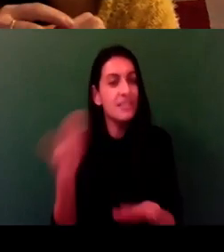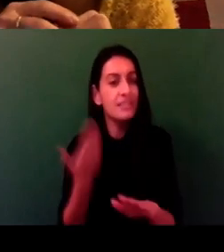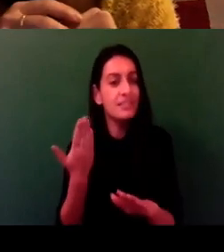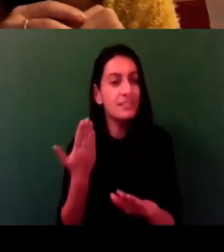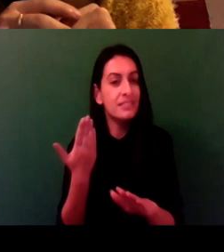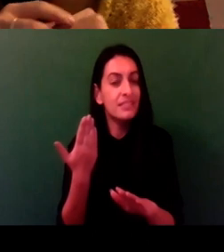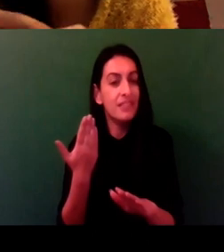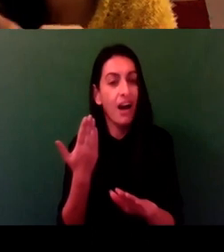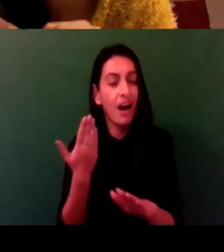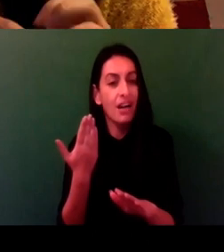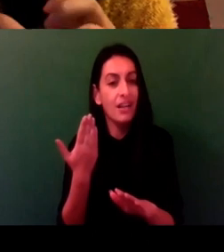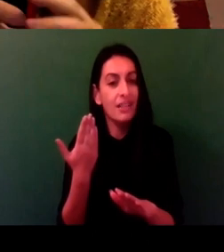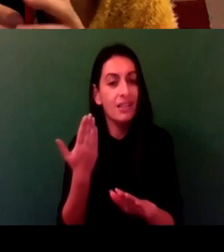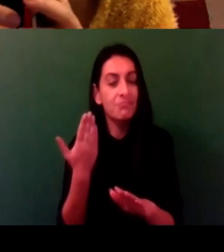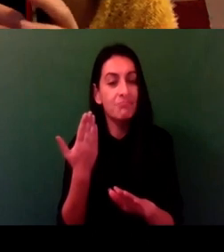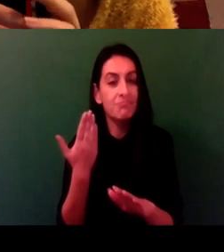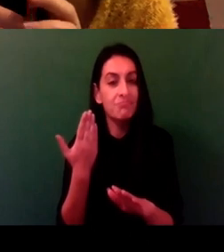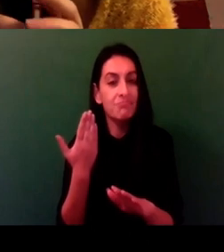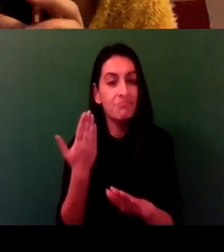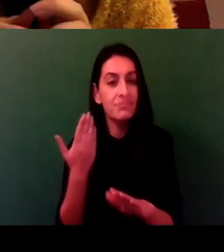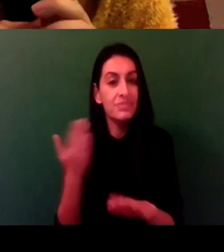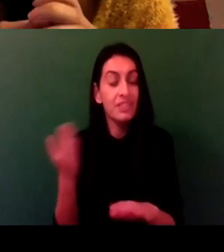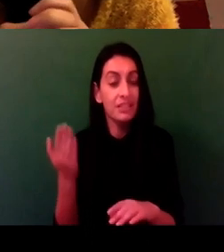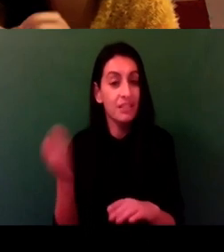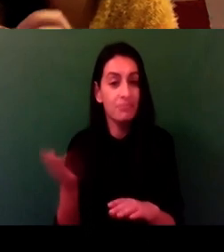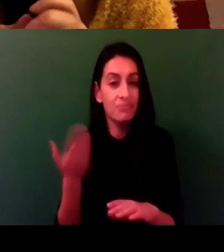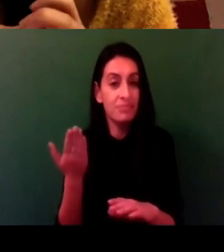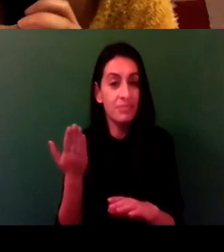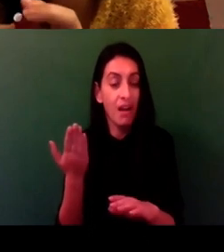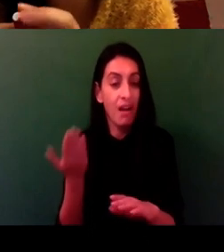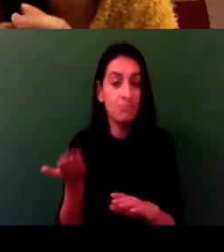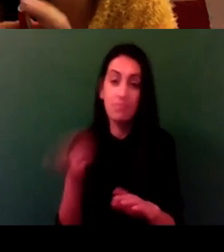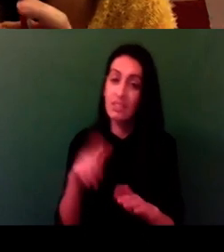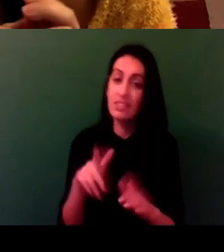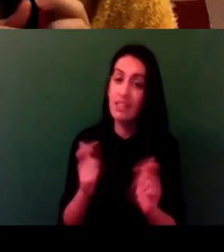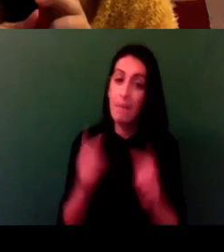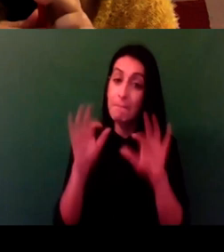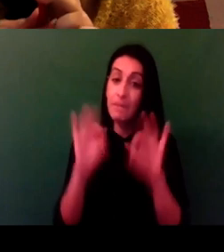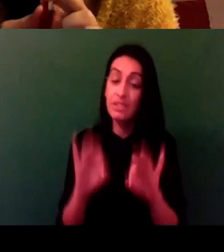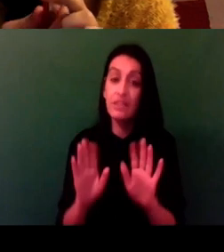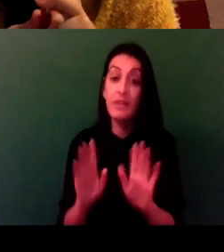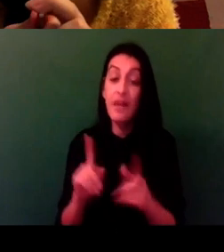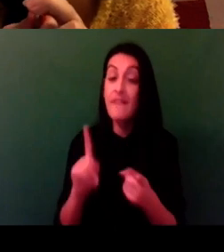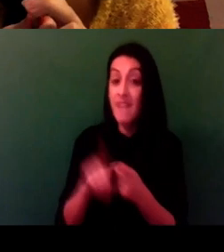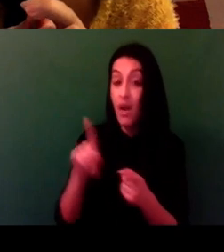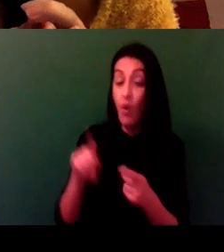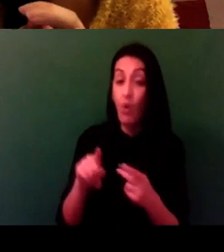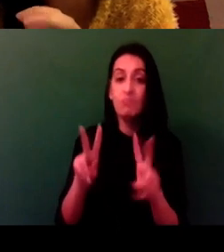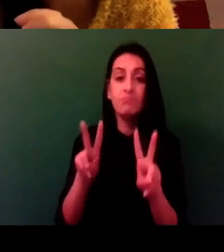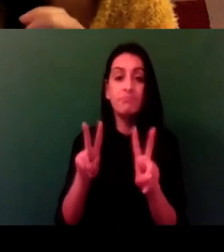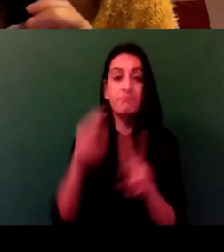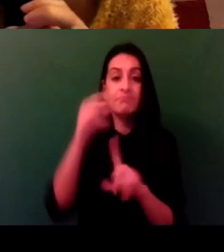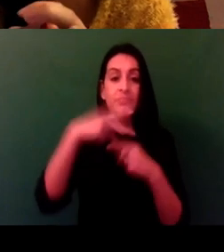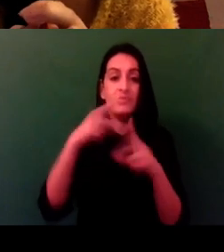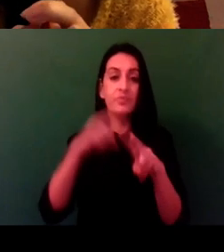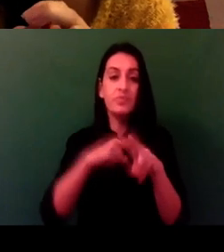bir mantıkla yürütüleceğine çok inanıyorum. Dolayısıyla bunlar da bence tamamen kıymetsiz sayılamazlar. Teşekkür